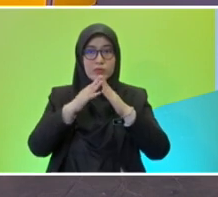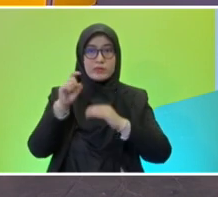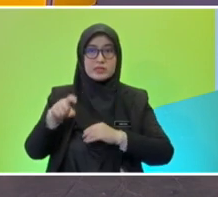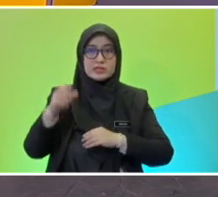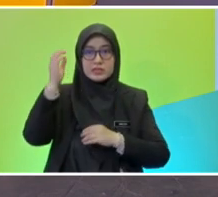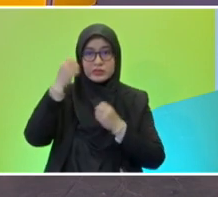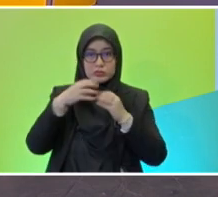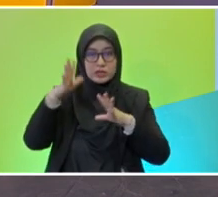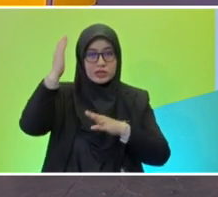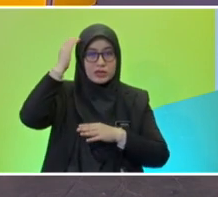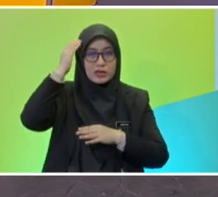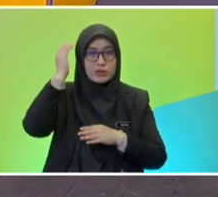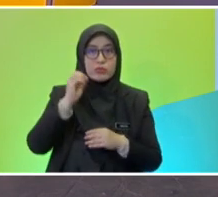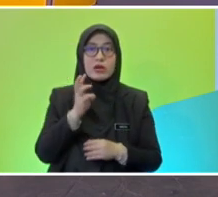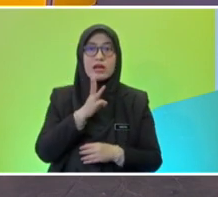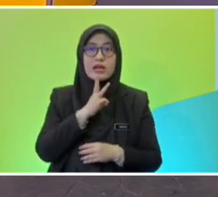sebenarnya